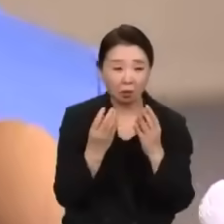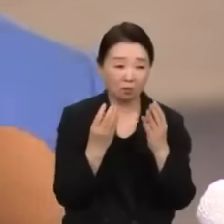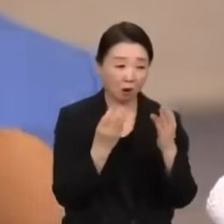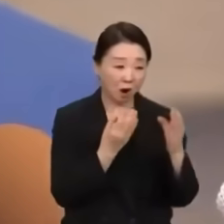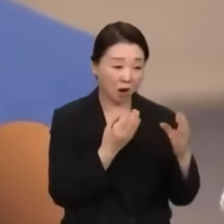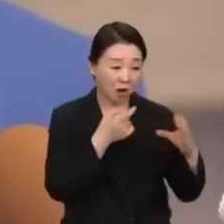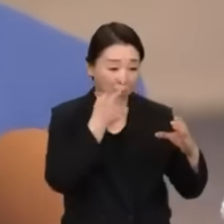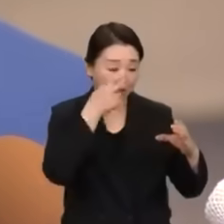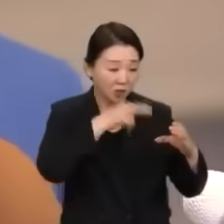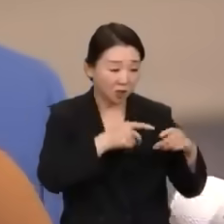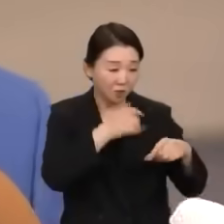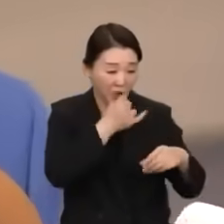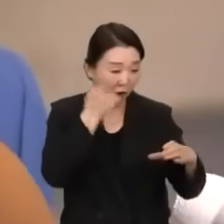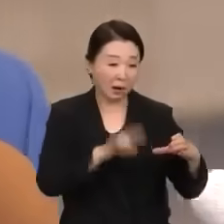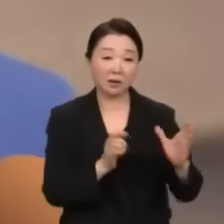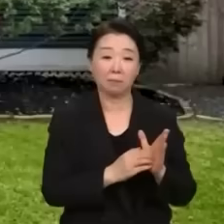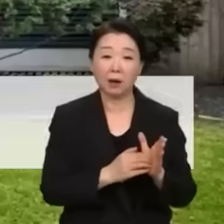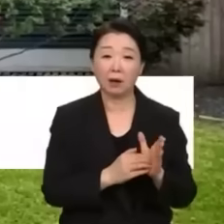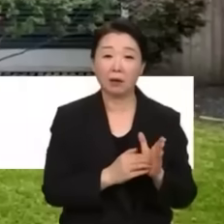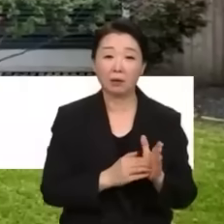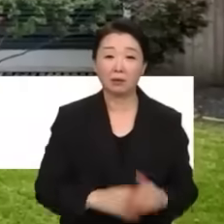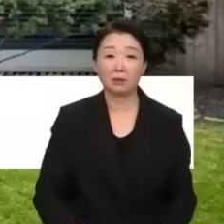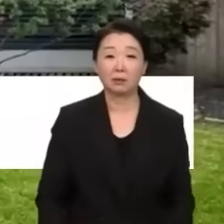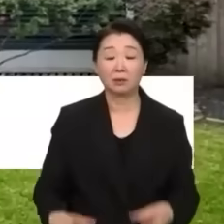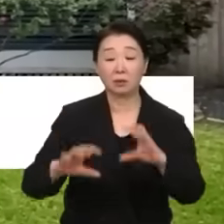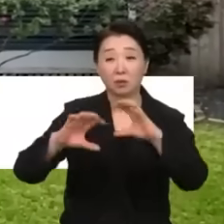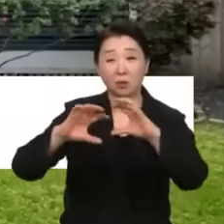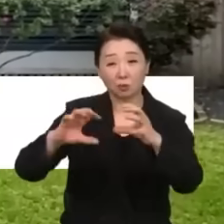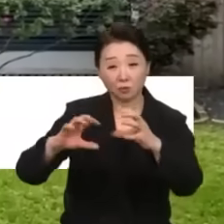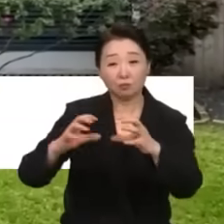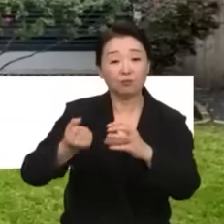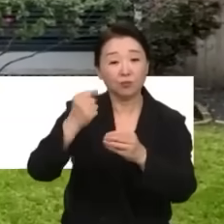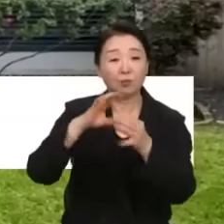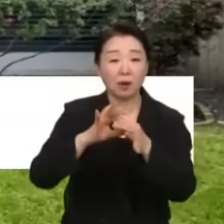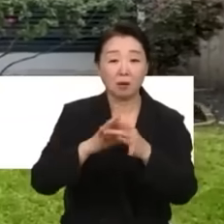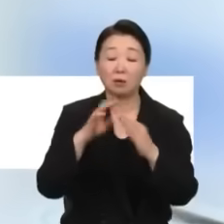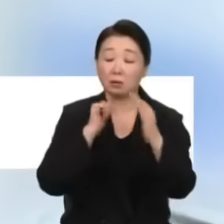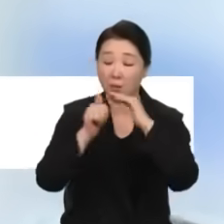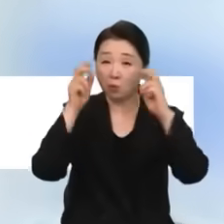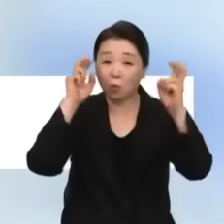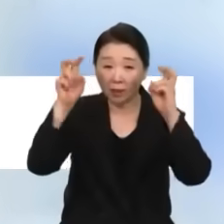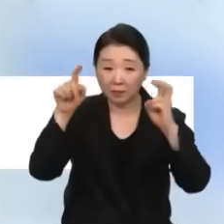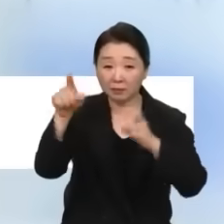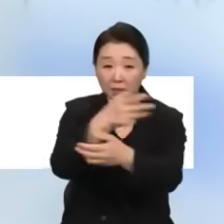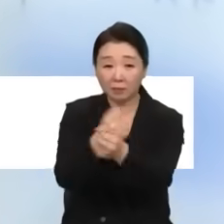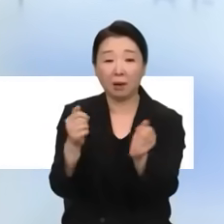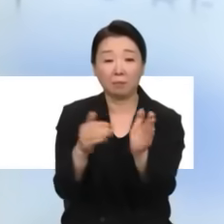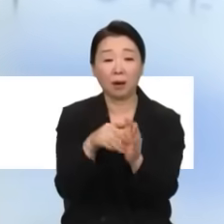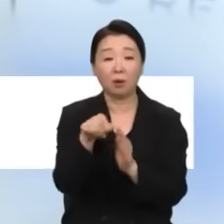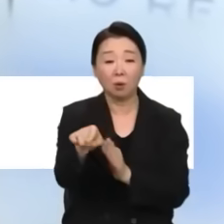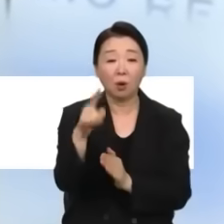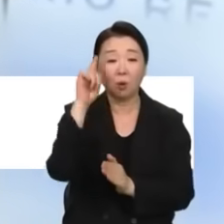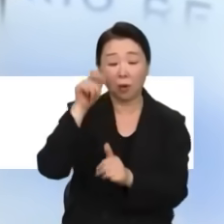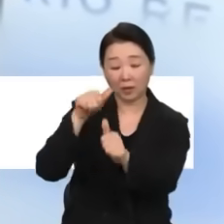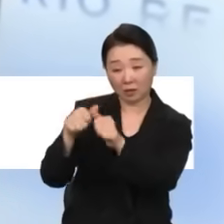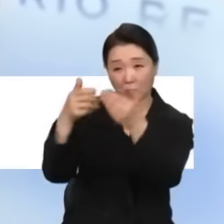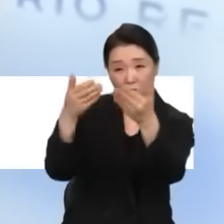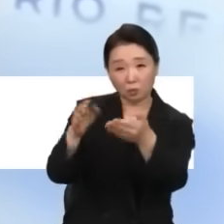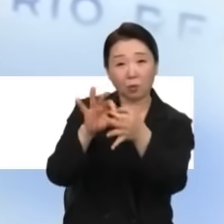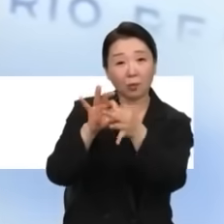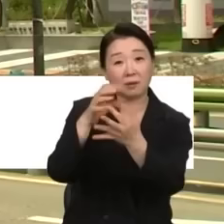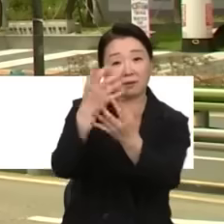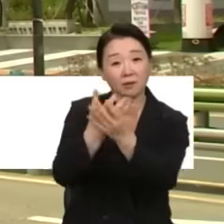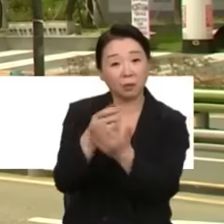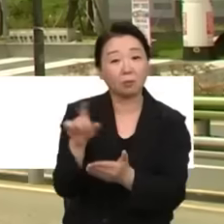발견했 겁니다 구경 대표 회사로서 자기들 나름대로 한 처리을 한 걸 그게 자문을 줘서 관련된